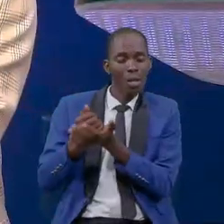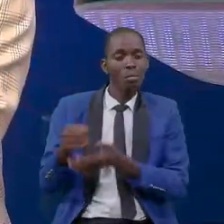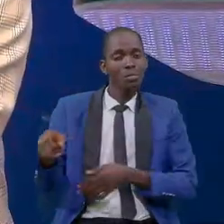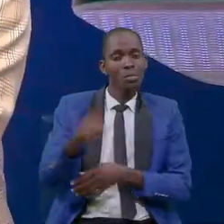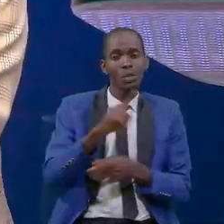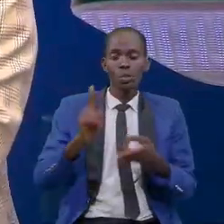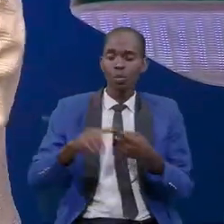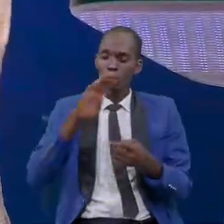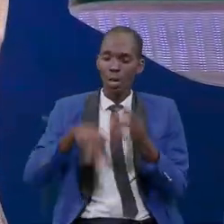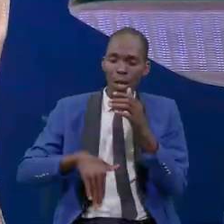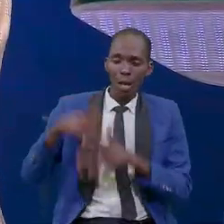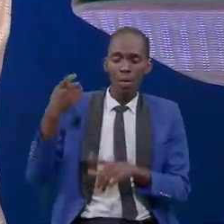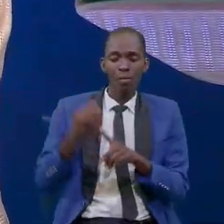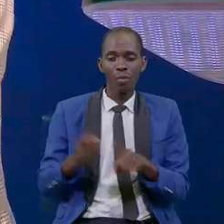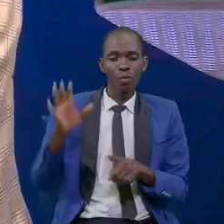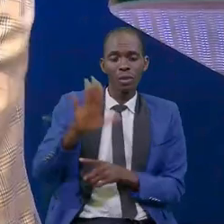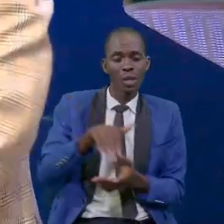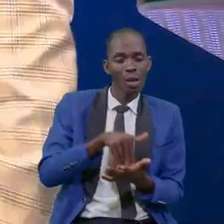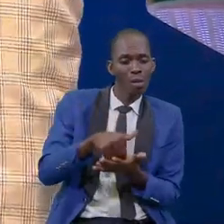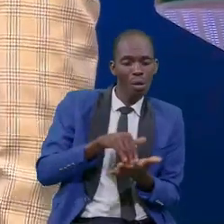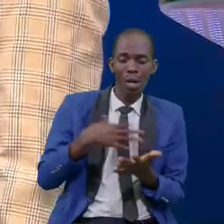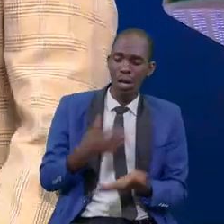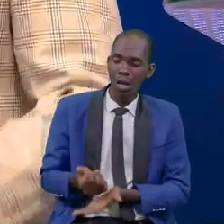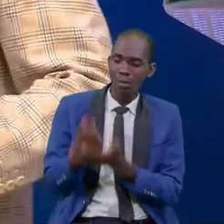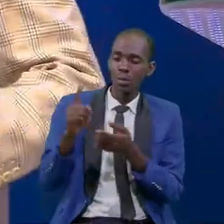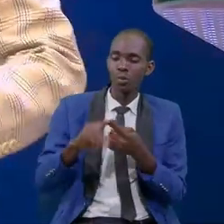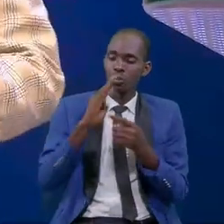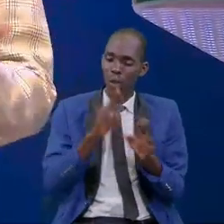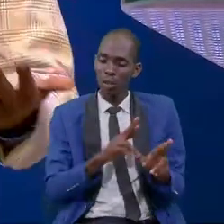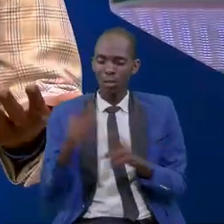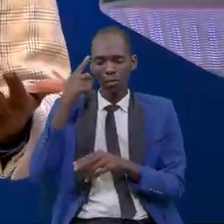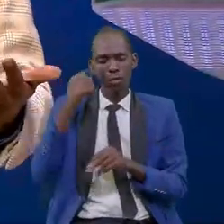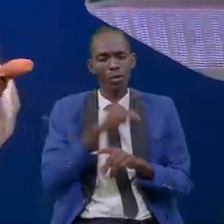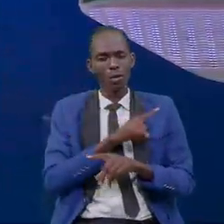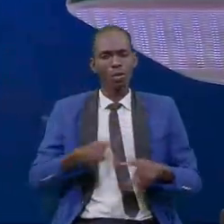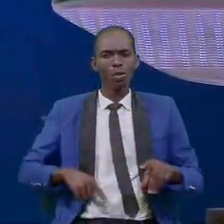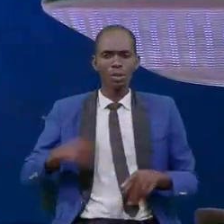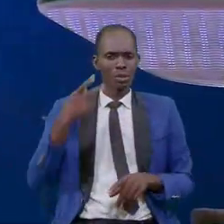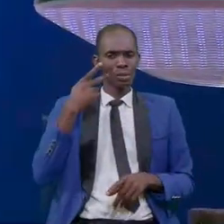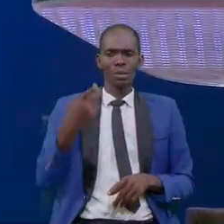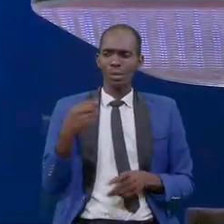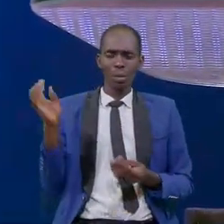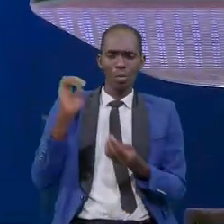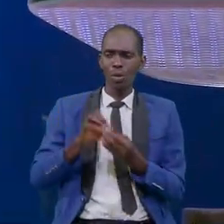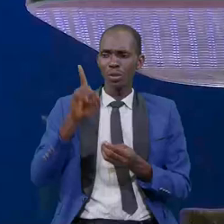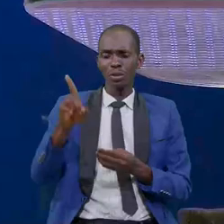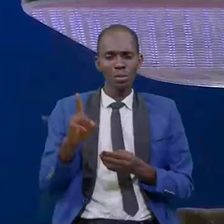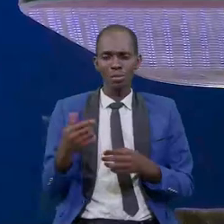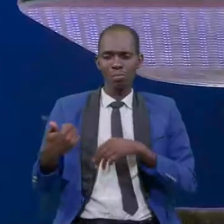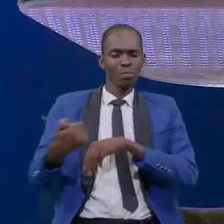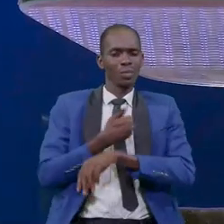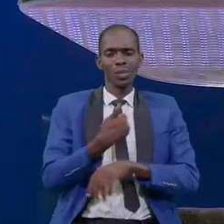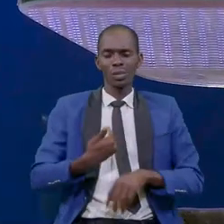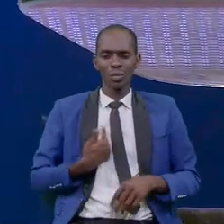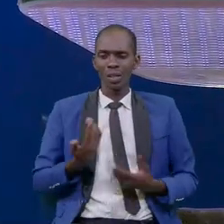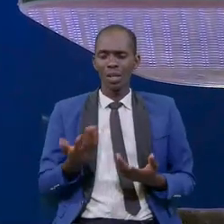je les poursuis et les fais sortir de leur léthargie, pour les amener à être prêts pour l'avènement du Seigneur, plus ils jettent des